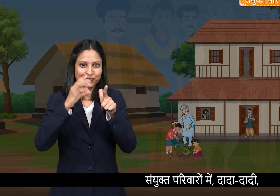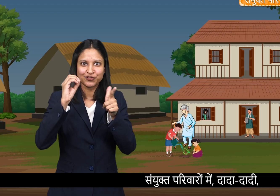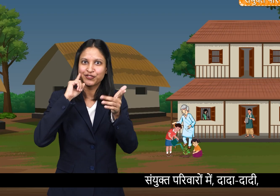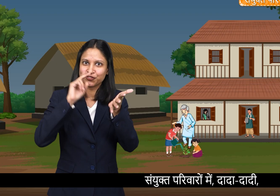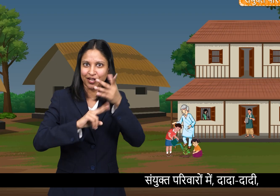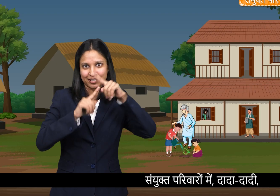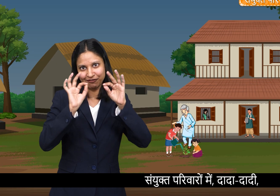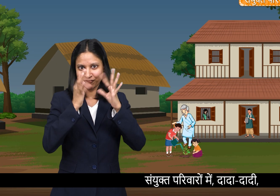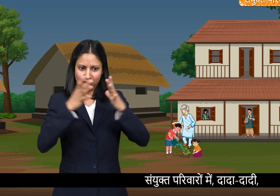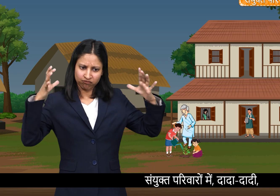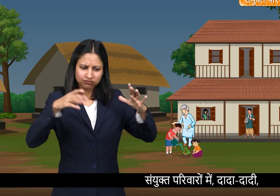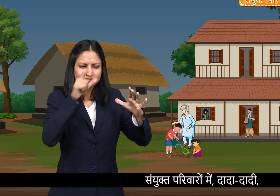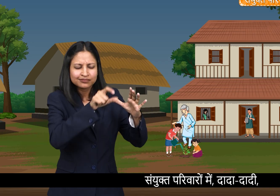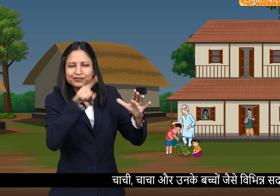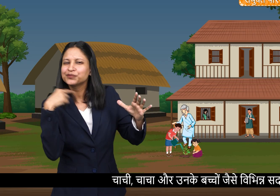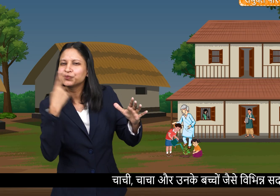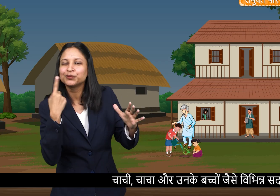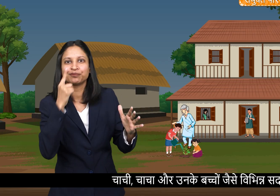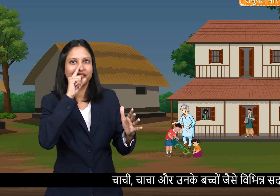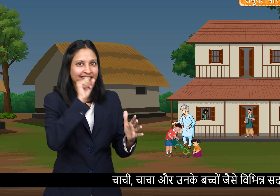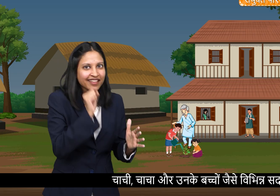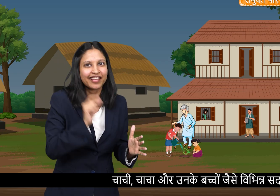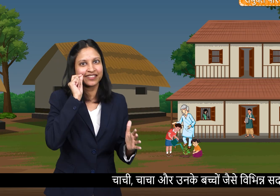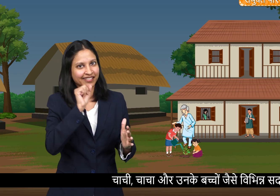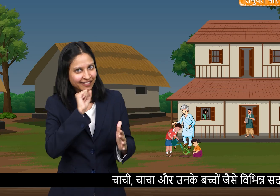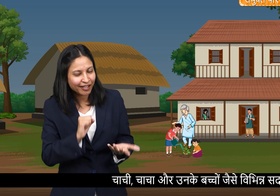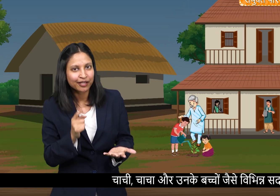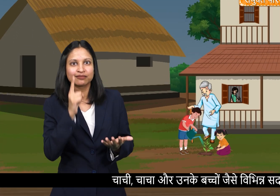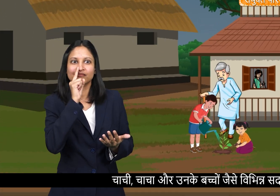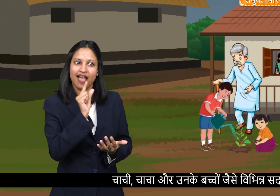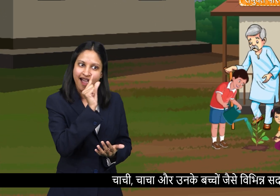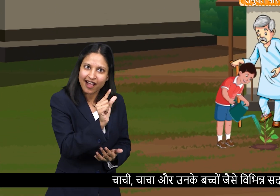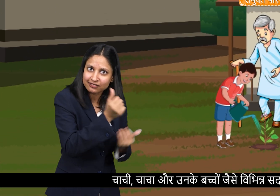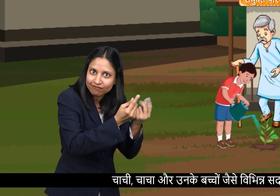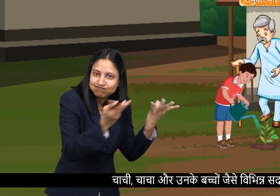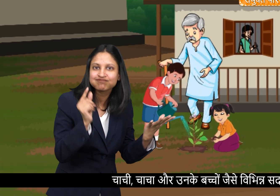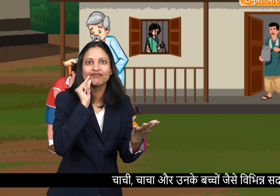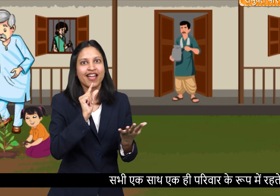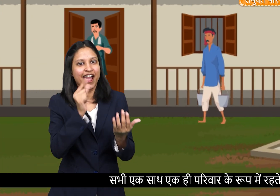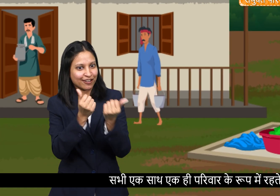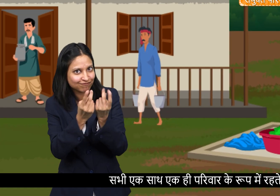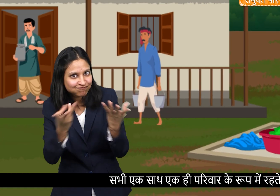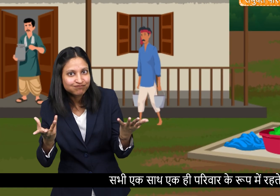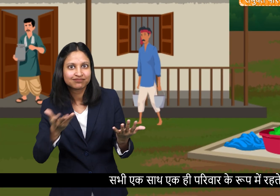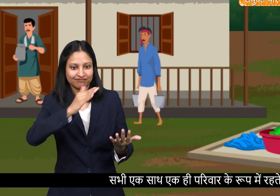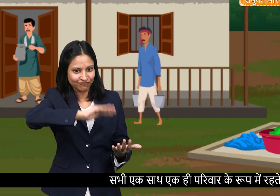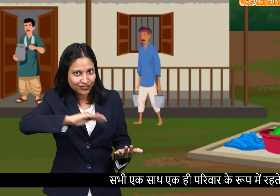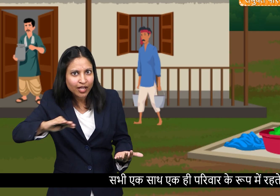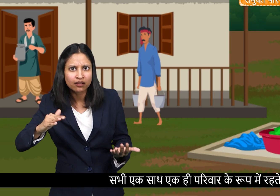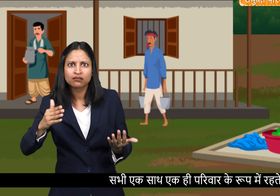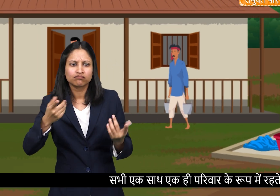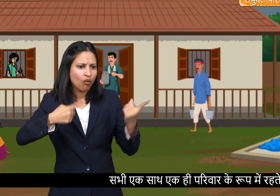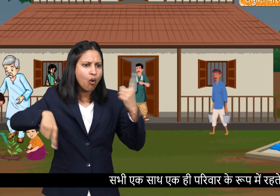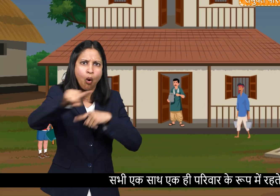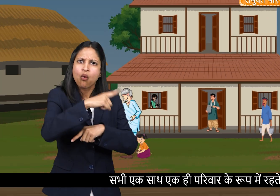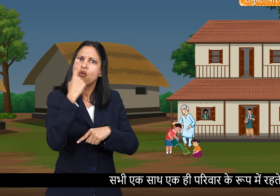संयुक्त परिवारों में दादा दादी, चाची चाचा और उनके बच्चों जैसे विभिन्न सदस्य सभी एक साथ एक ही